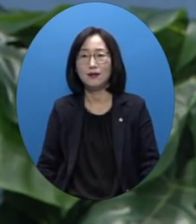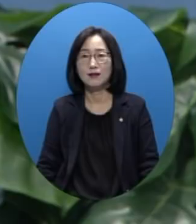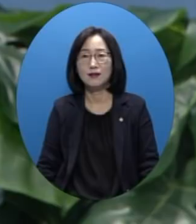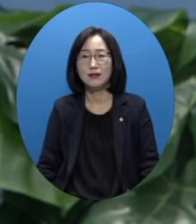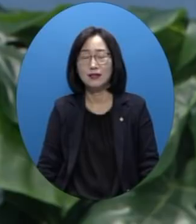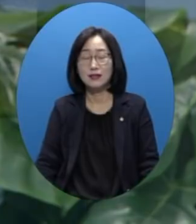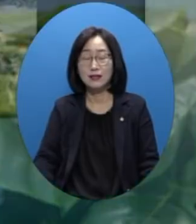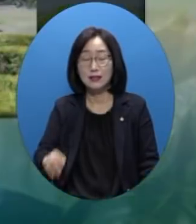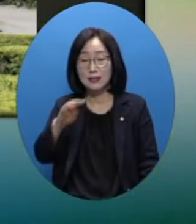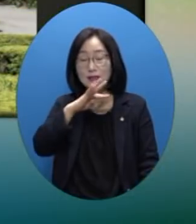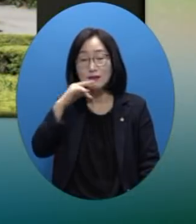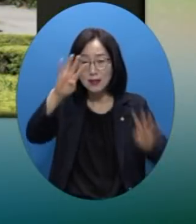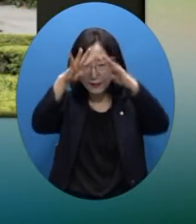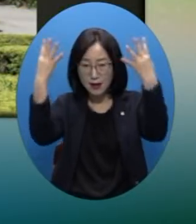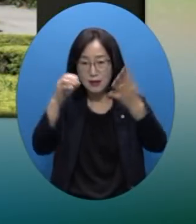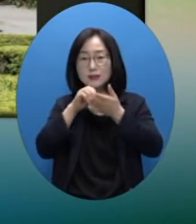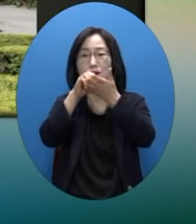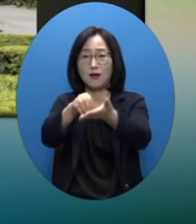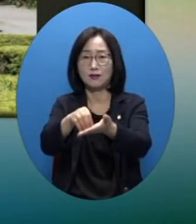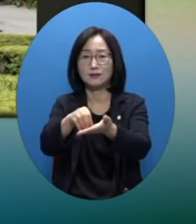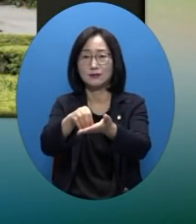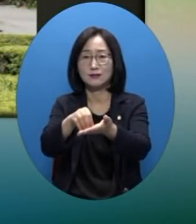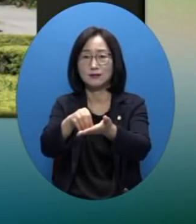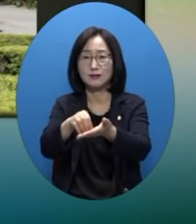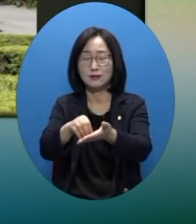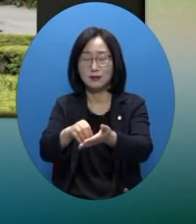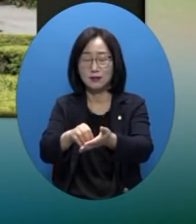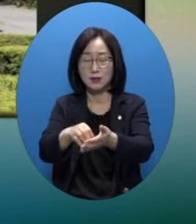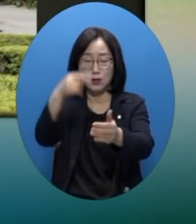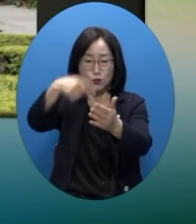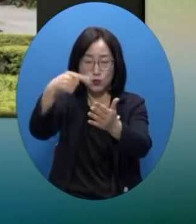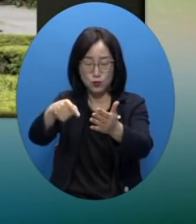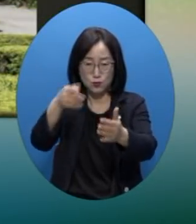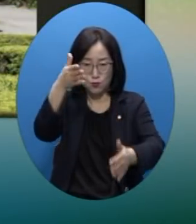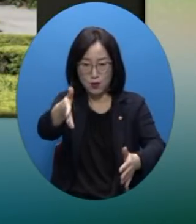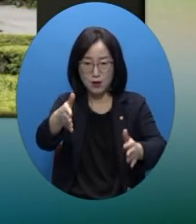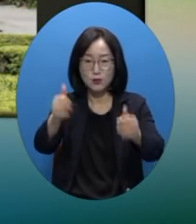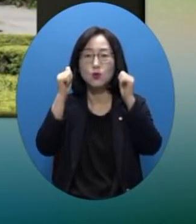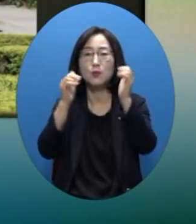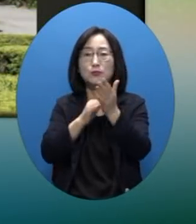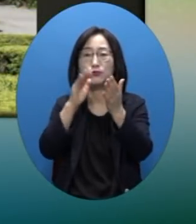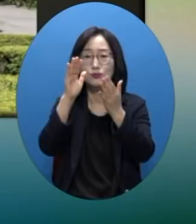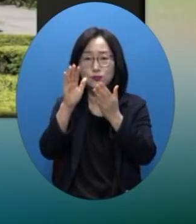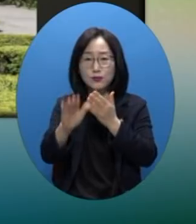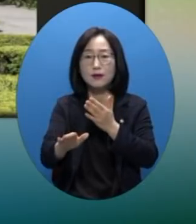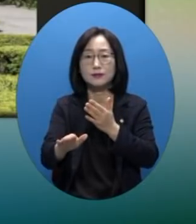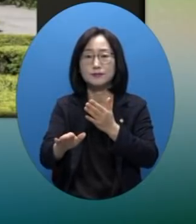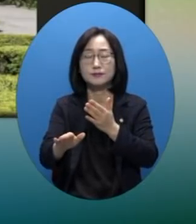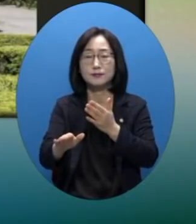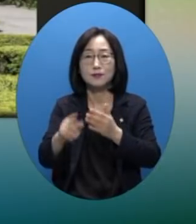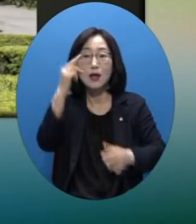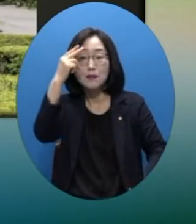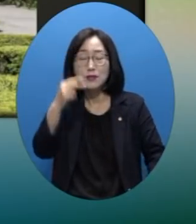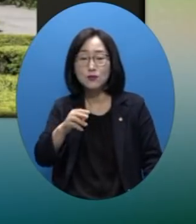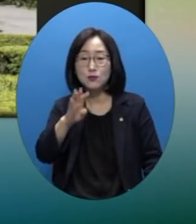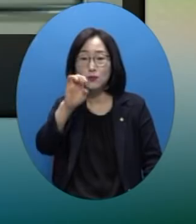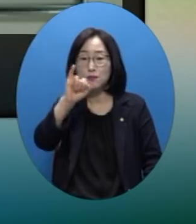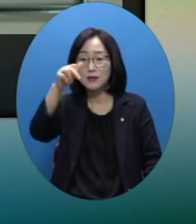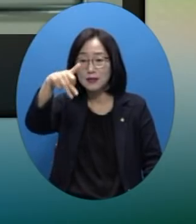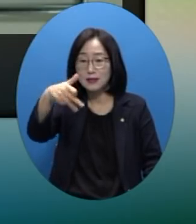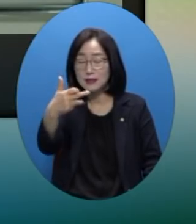그래서 연세대학교에 들어가서 교육학과를 졸업하고 그 다음에 미국 피츠버그 대학에